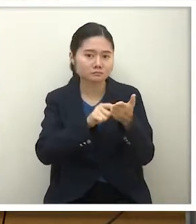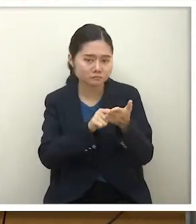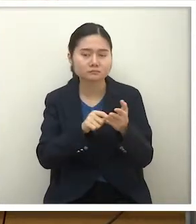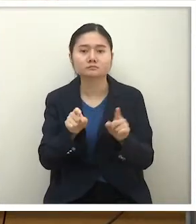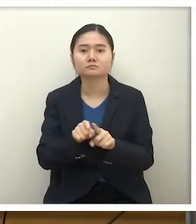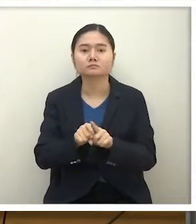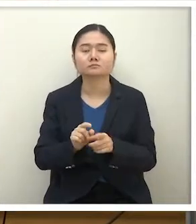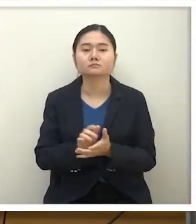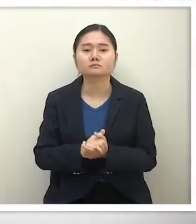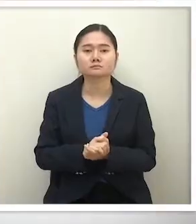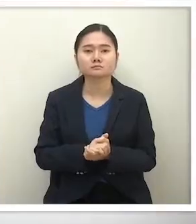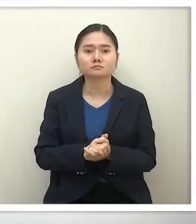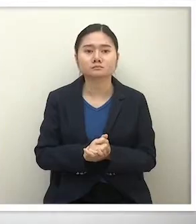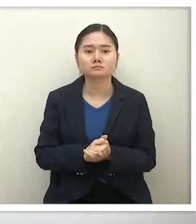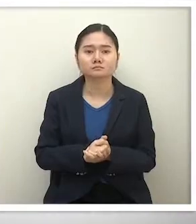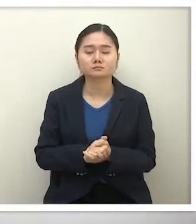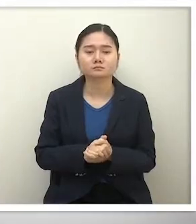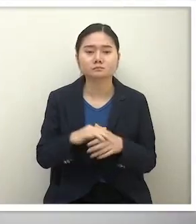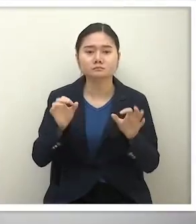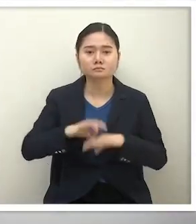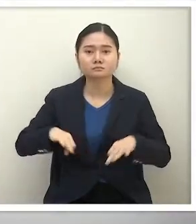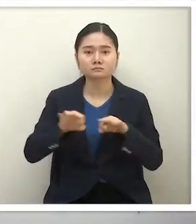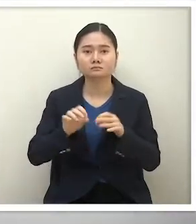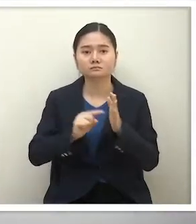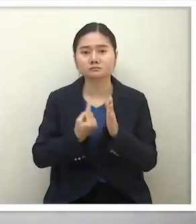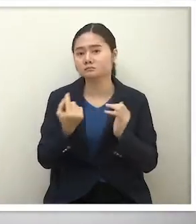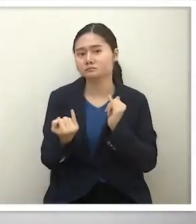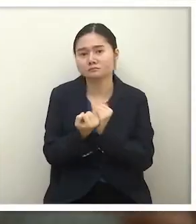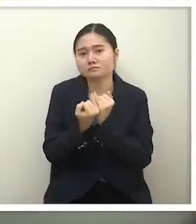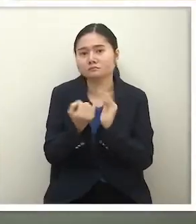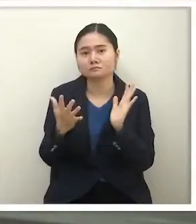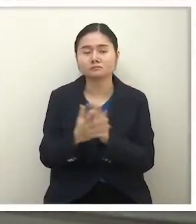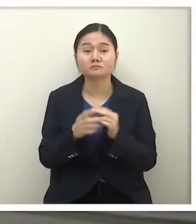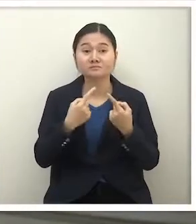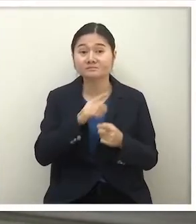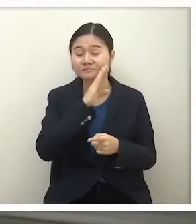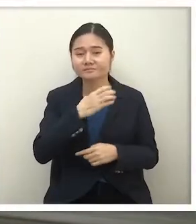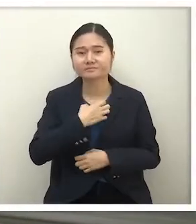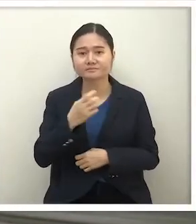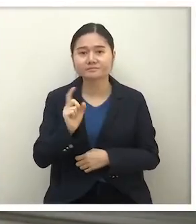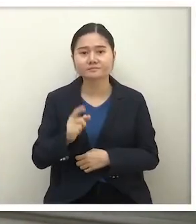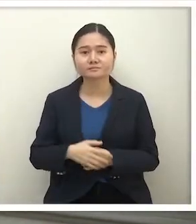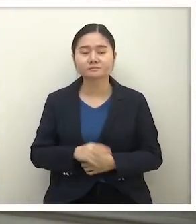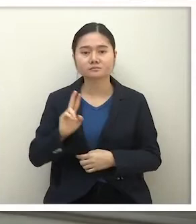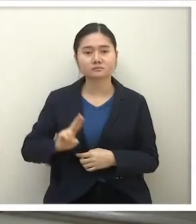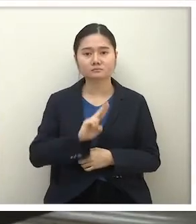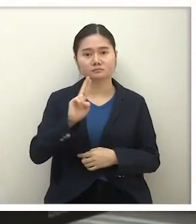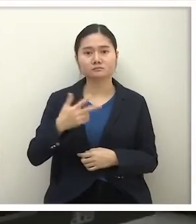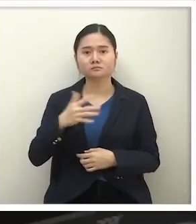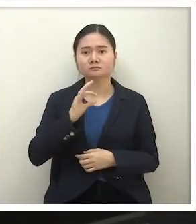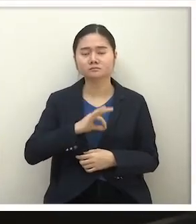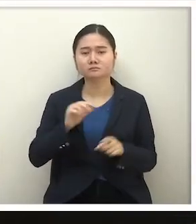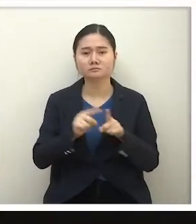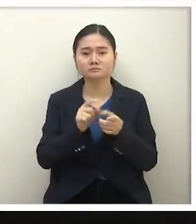ยนะครับเพราะฉะนั้นแรกๆอาจจะไม่ชินแต่ถ้าอยากจะใช้แล้วรู้สึก